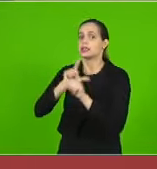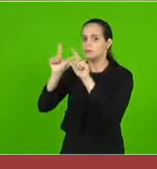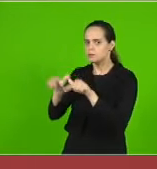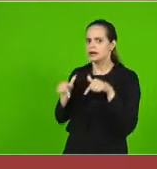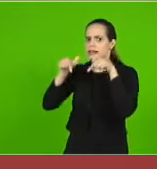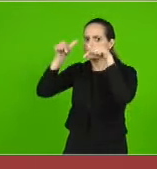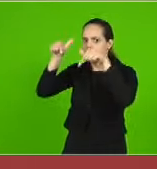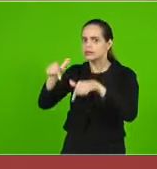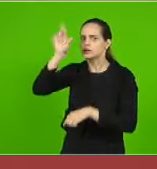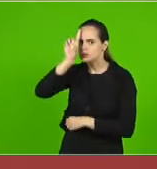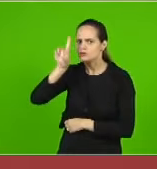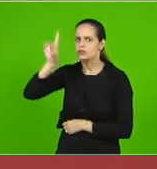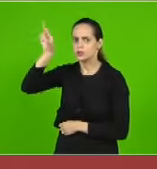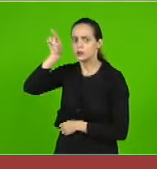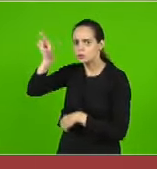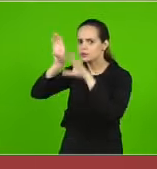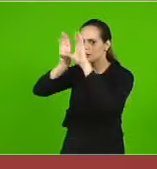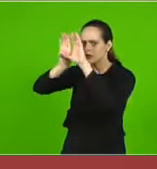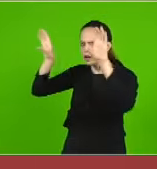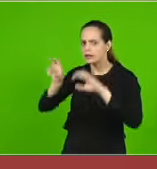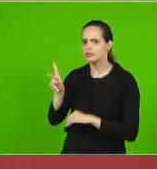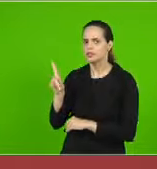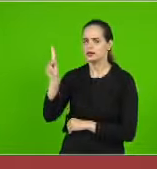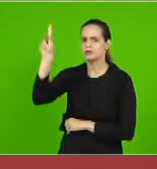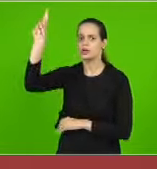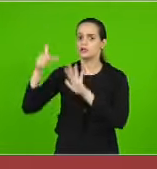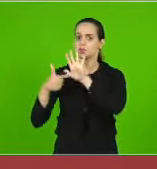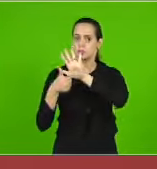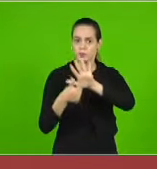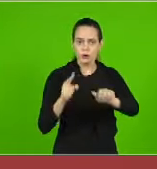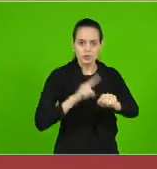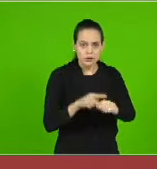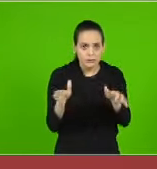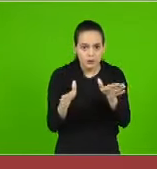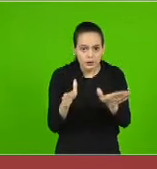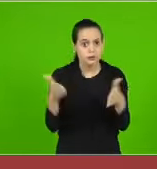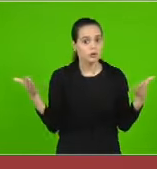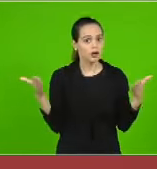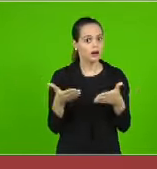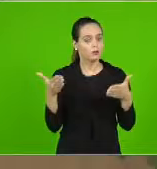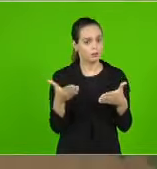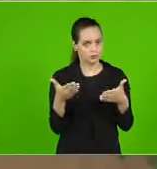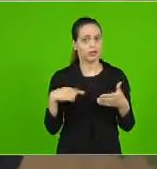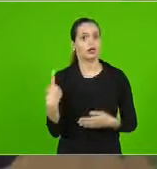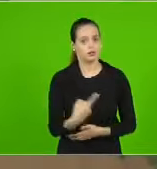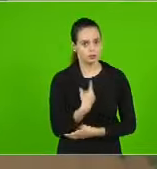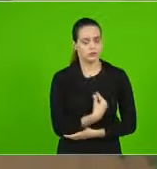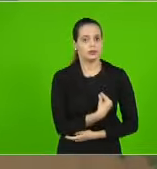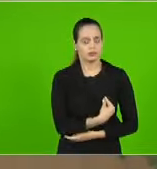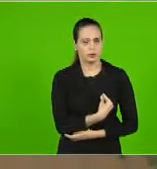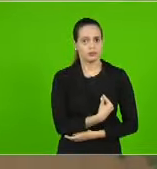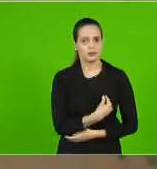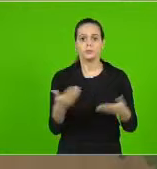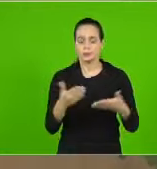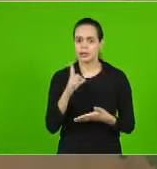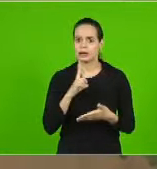когда божественное вмешательство происходит. Она простирается до нашего времени, в котором